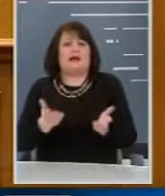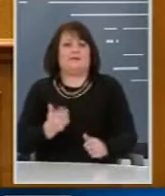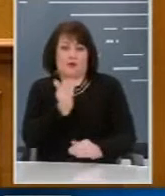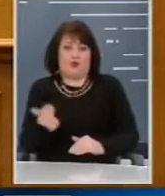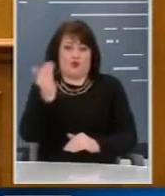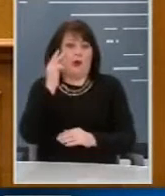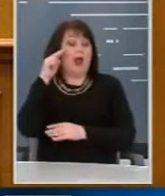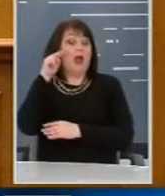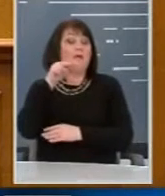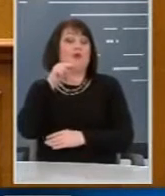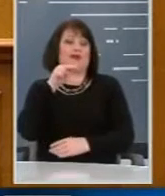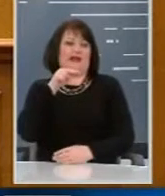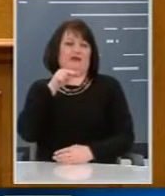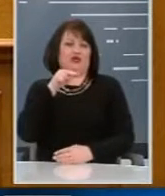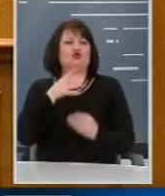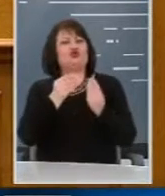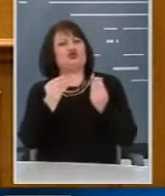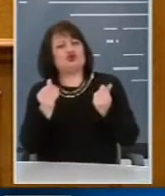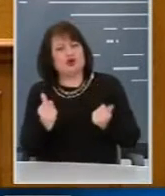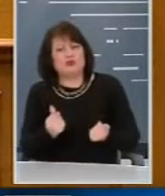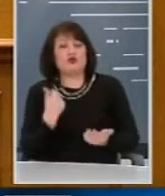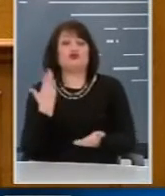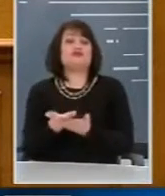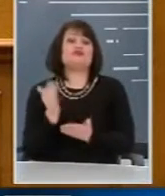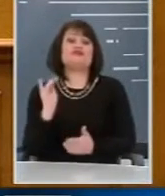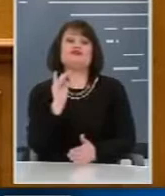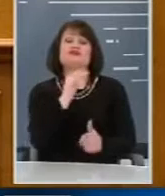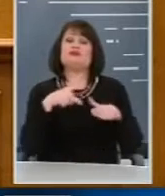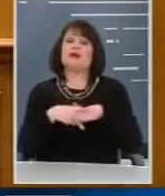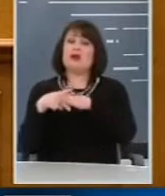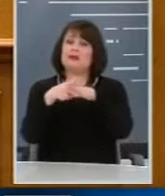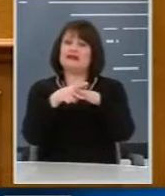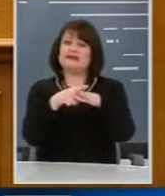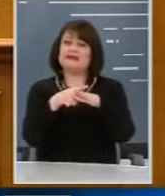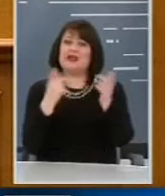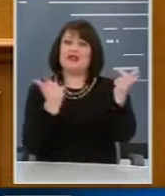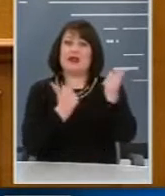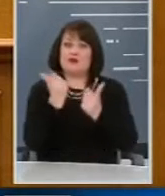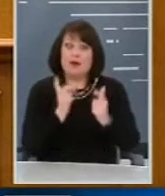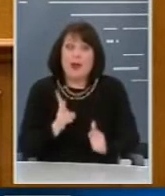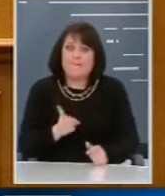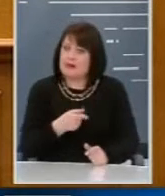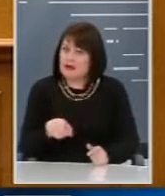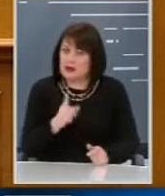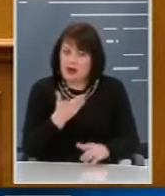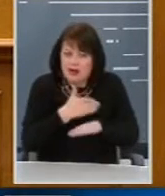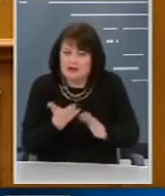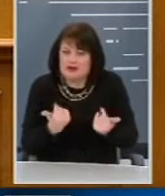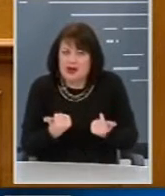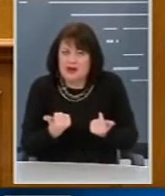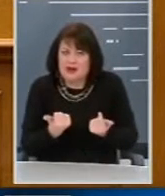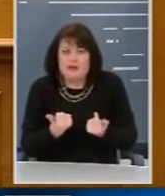αρχή είχε τον τρόπο να απαιτεί από τις τράπεζες για δανειοδοτήσεις υψηλού κινδύνου,